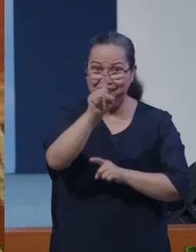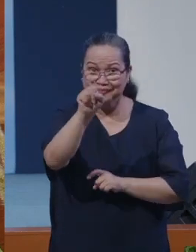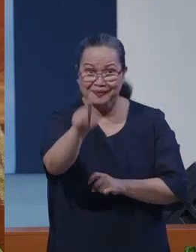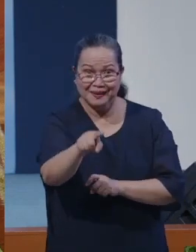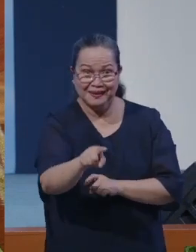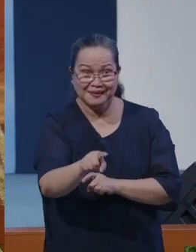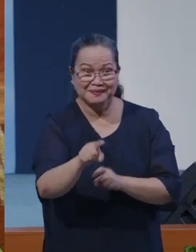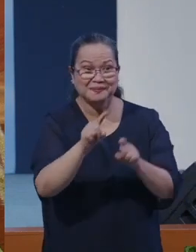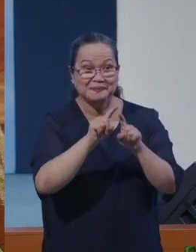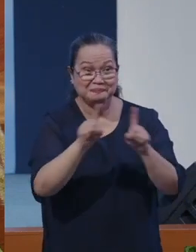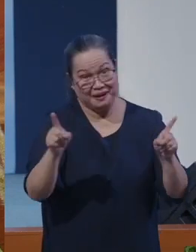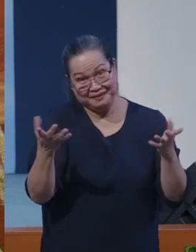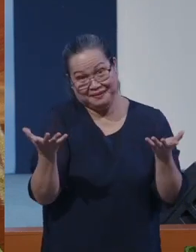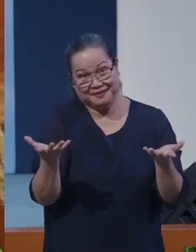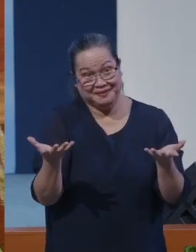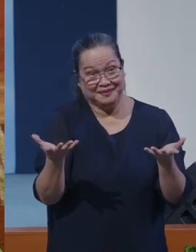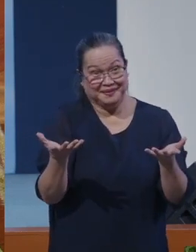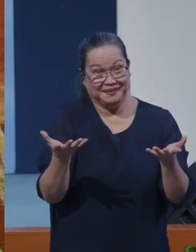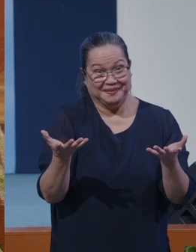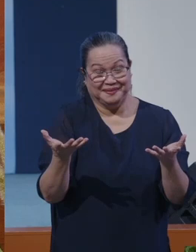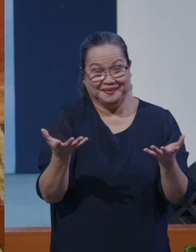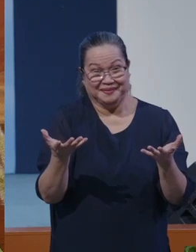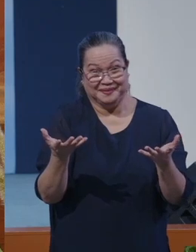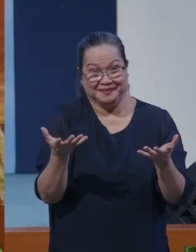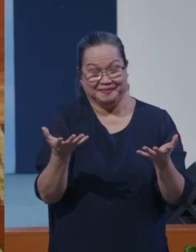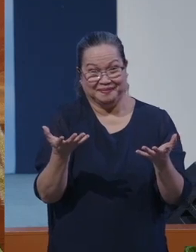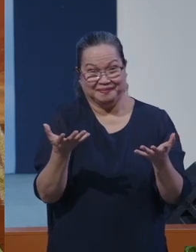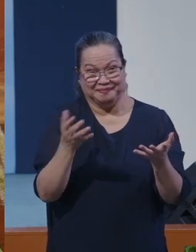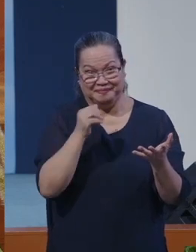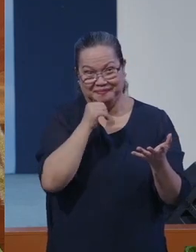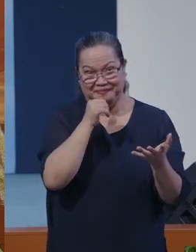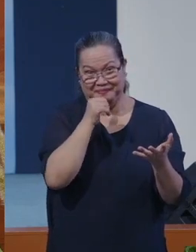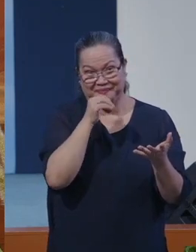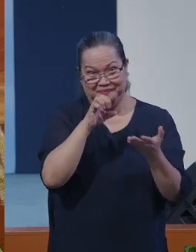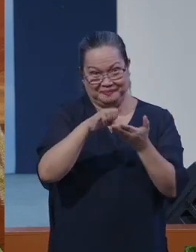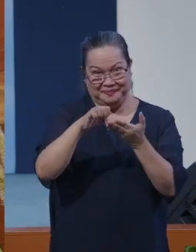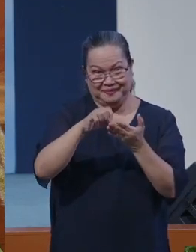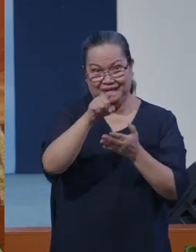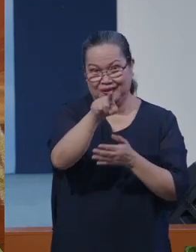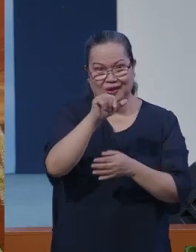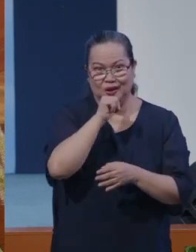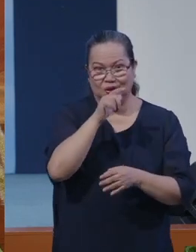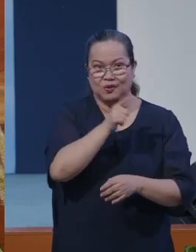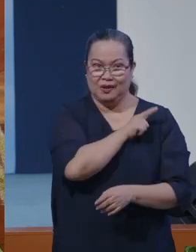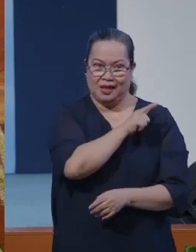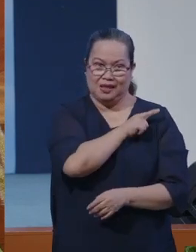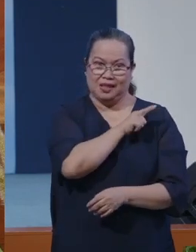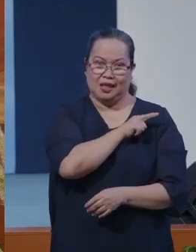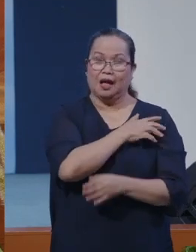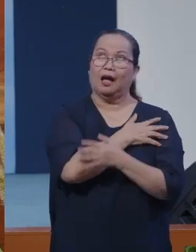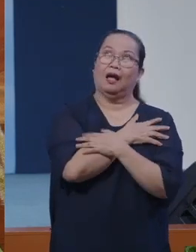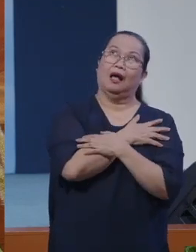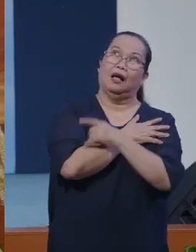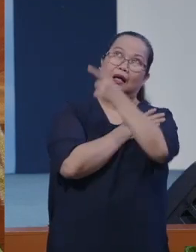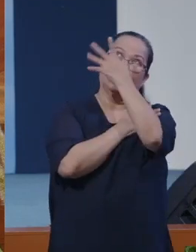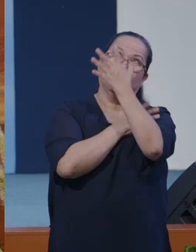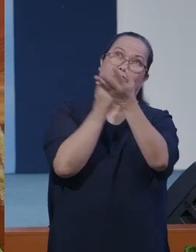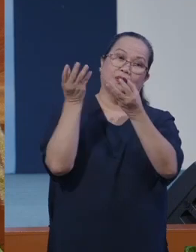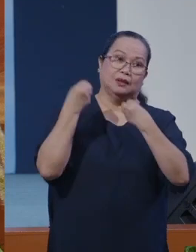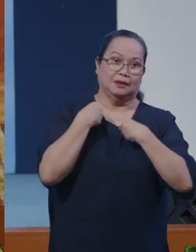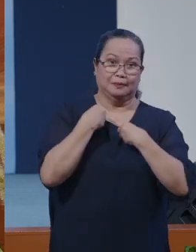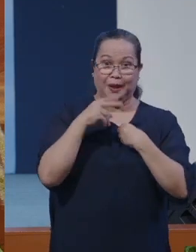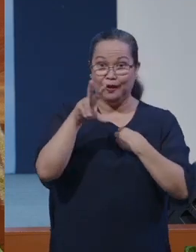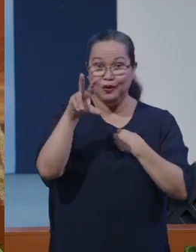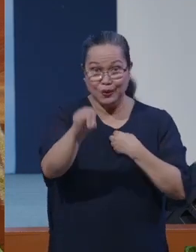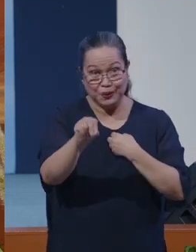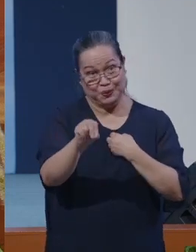Pero ito ay hindi excuse para hindi tayo maghanap buhay. Sabi niya sa verse